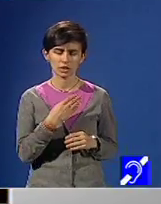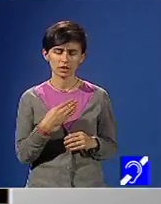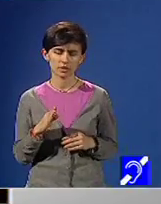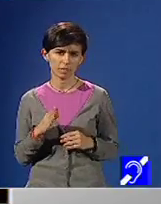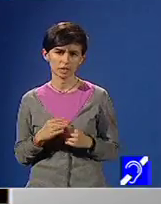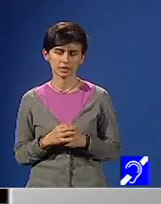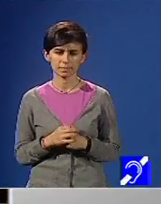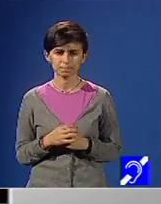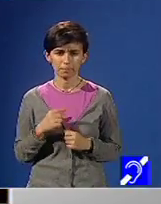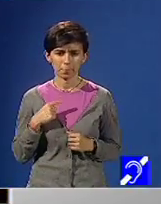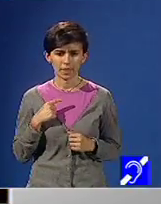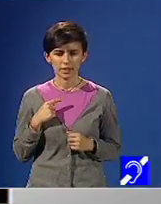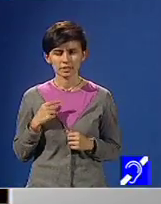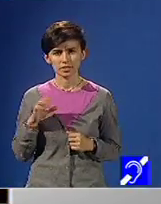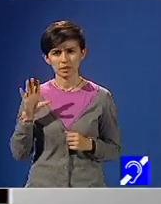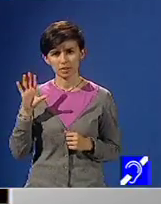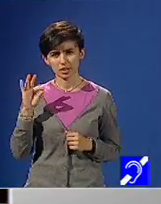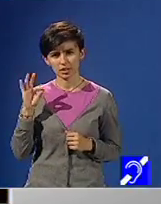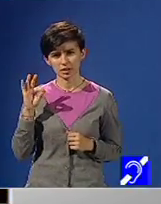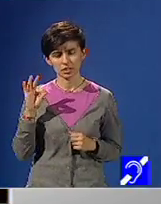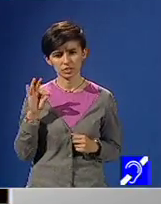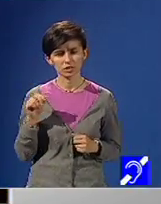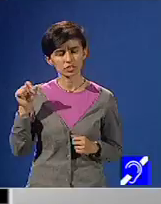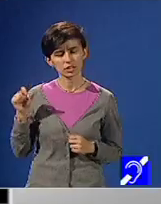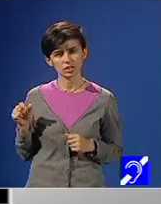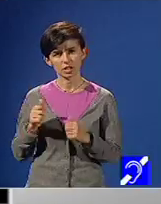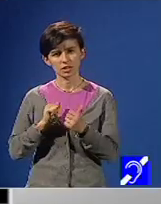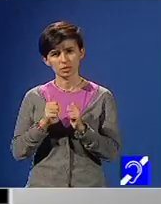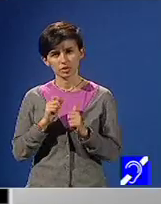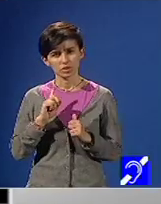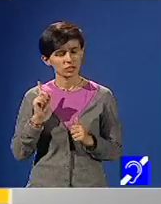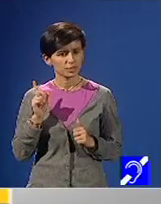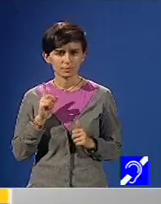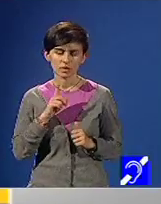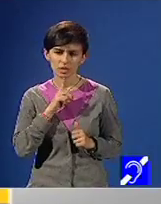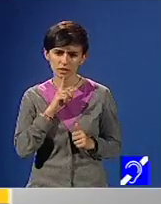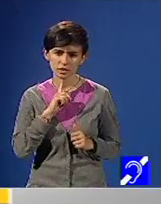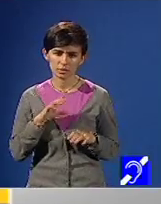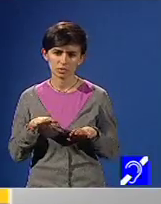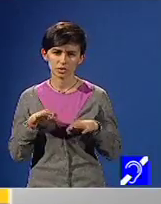ramuri. Suntem peste 50 de sportivi. Nu e chiar așa ușor ca să găsești pentru fiecare